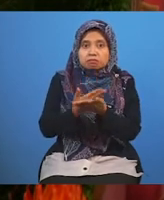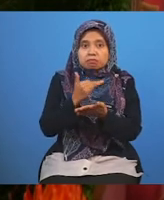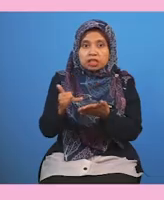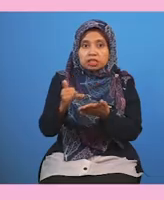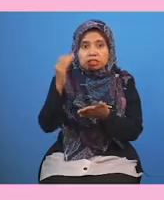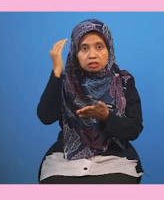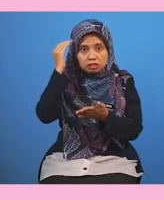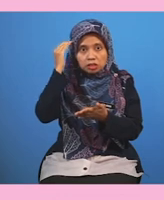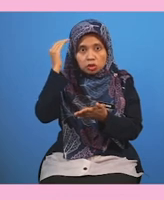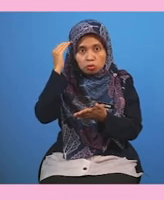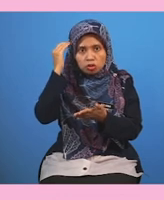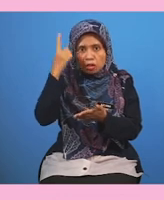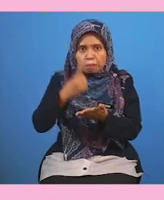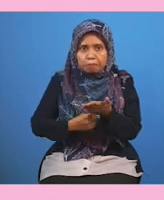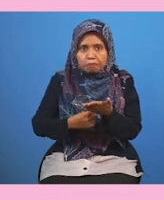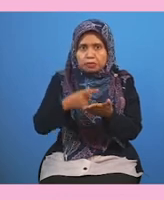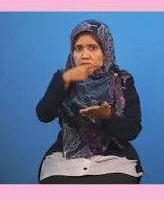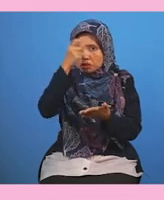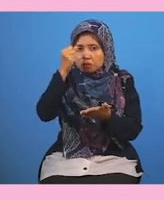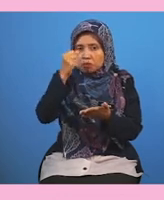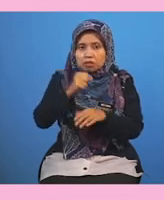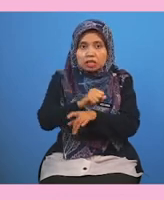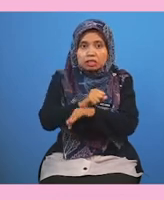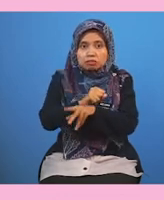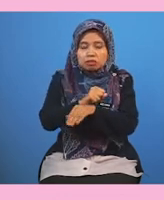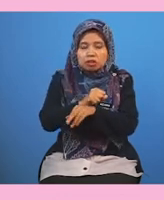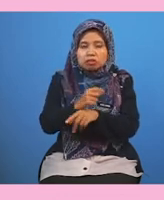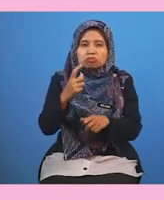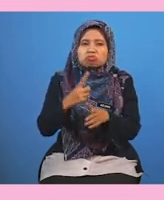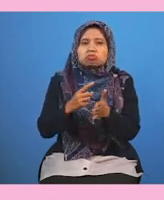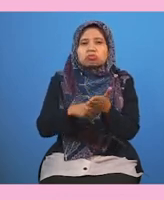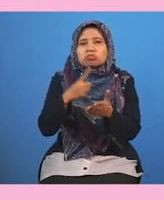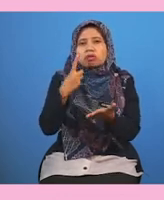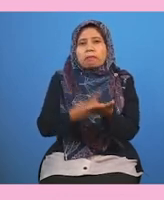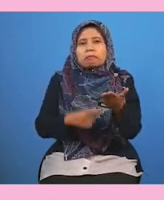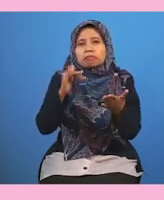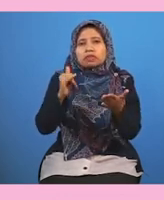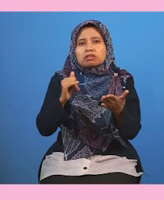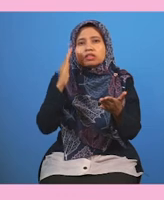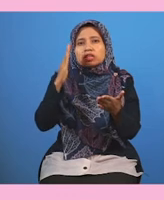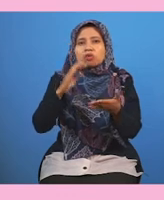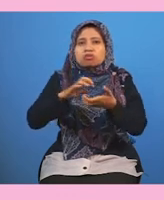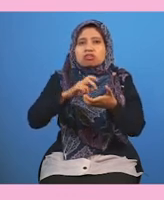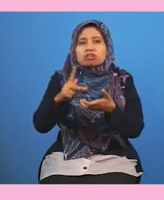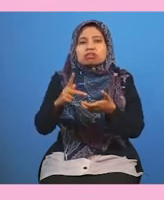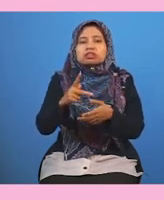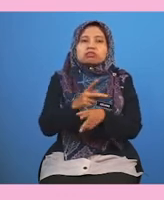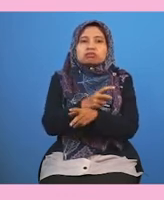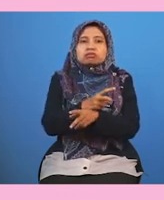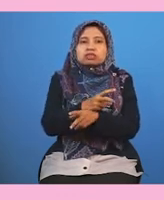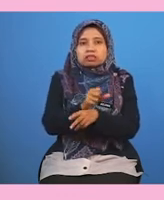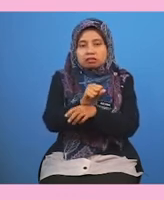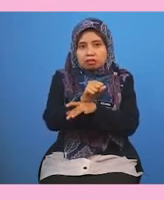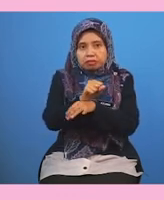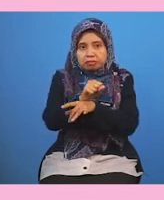sebaiknya mengetahui risiko serangan musuh yang akan menyerang ulat burung kita. Paparan